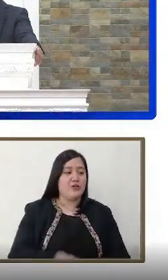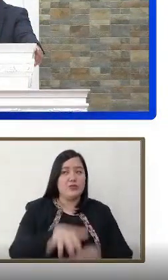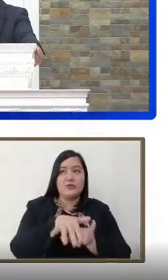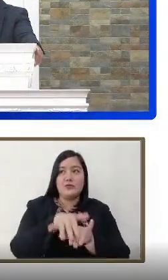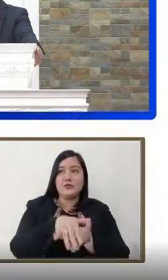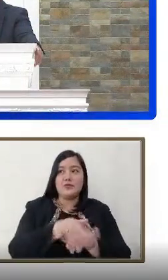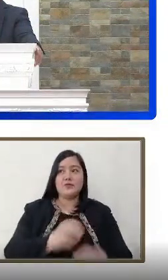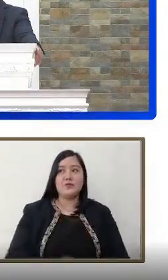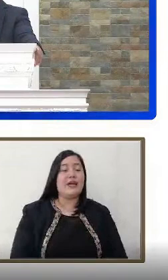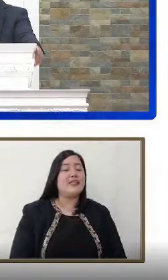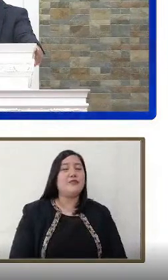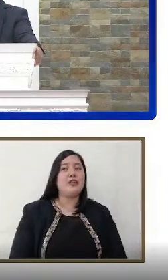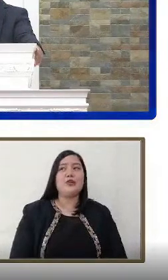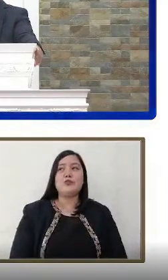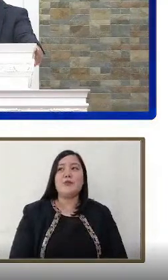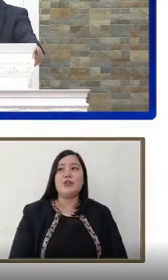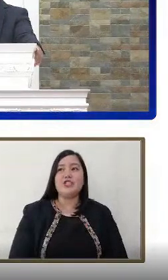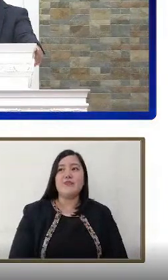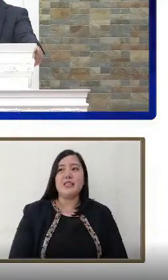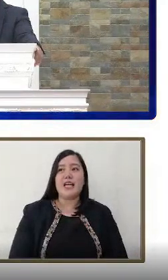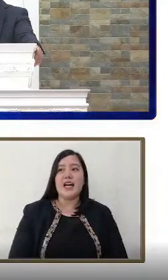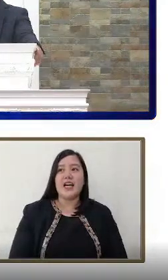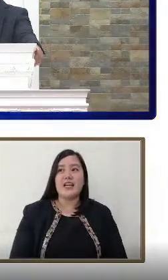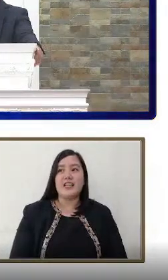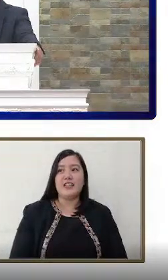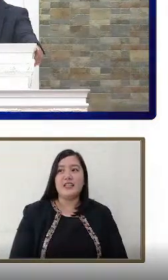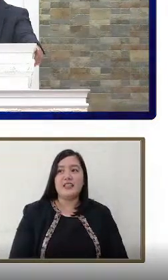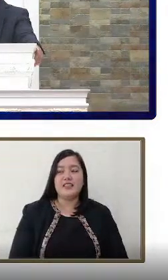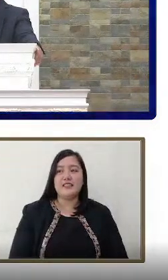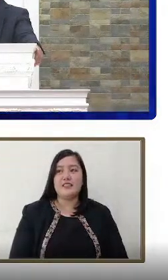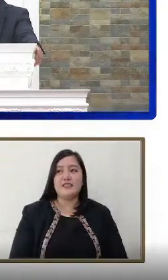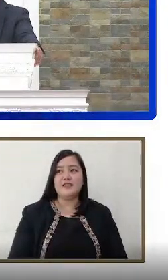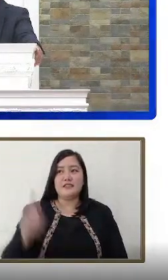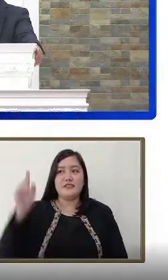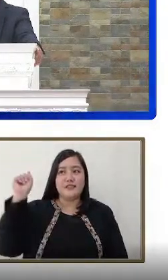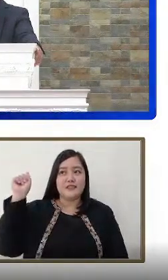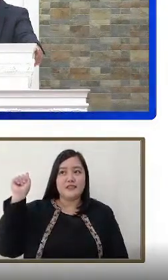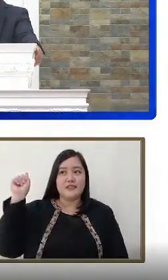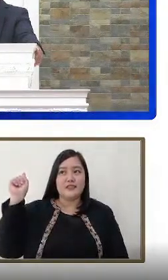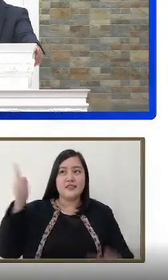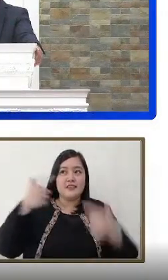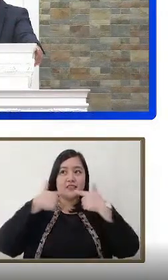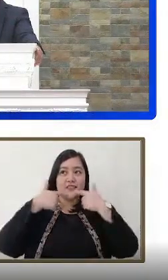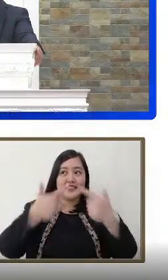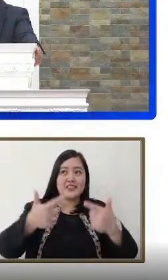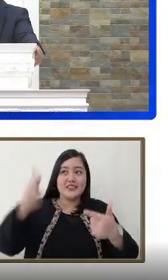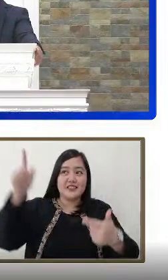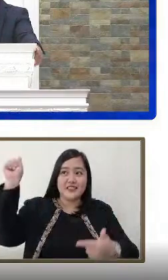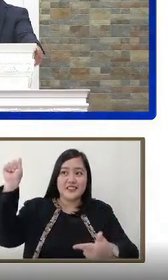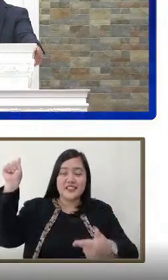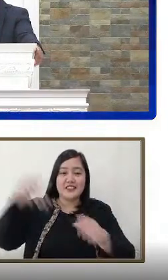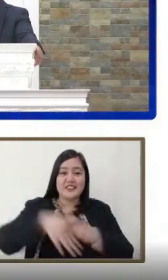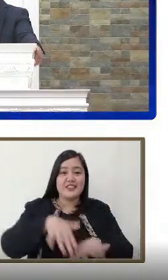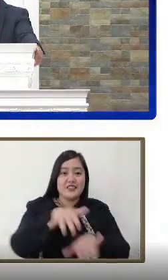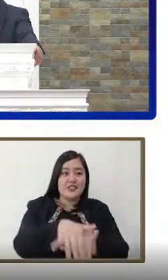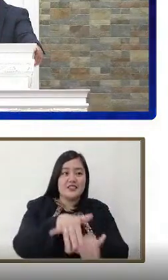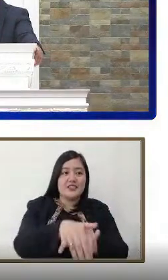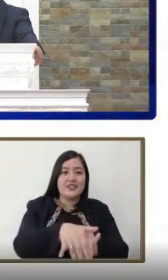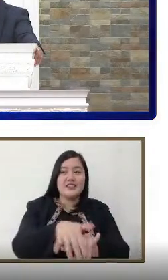evening, Pastor Hill. Good evening, Pastor. Teka muna, isa-isa lang kayo. Jingoy